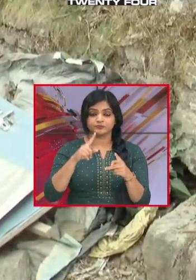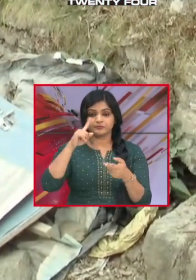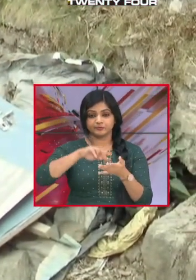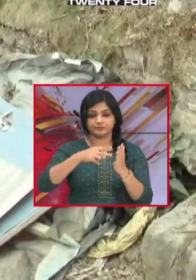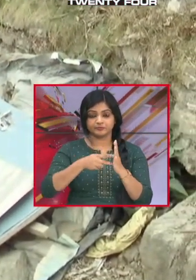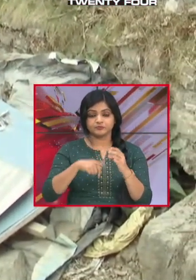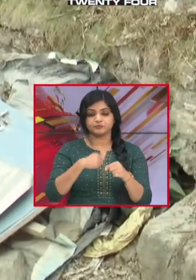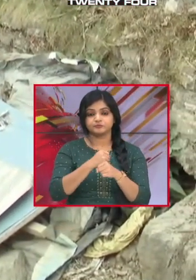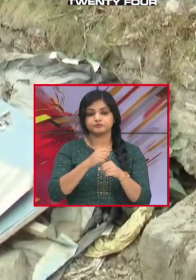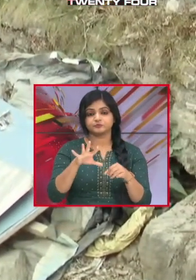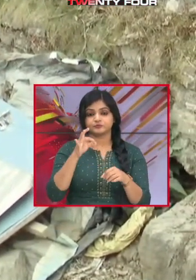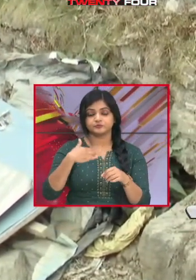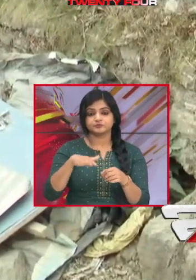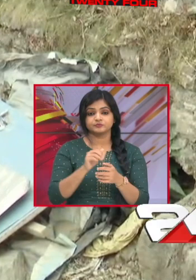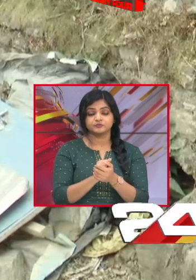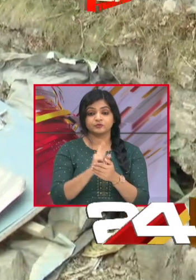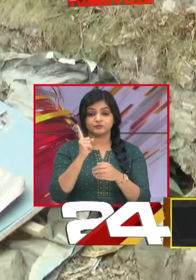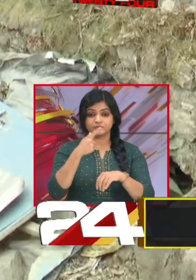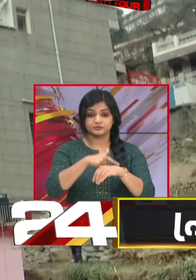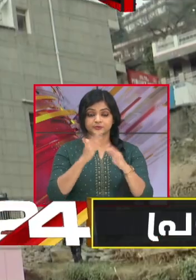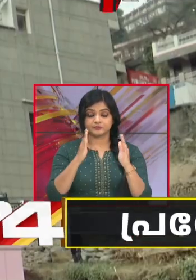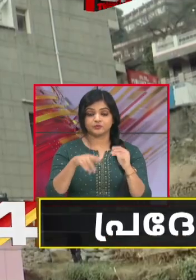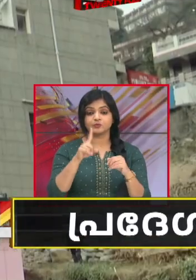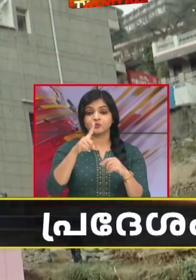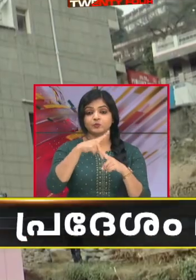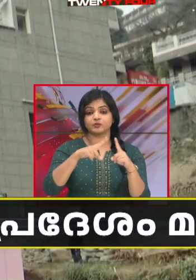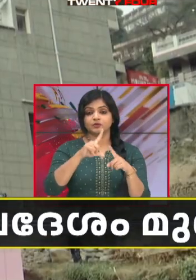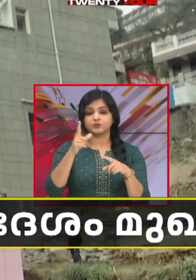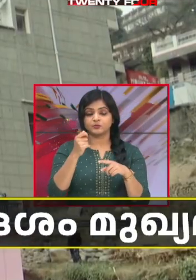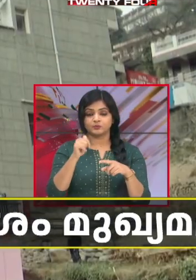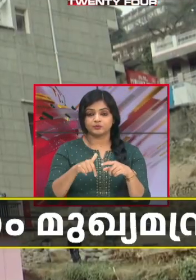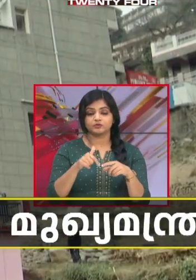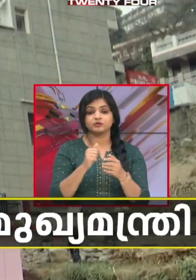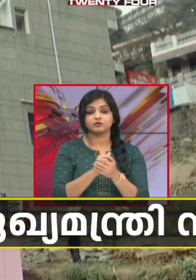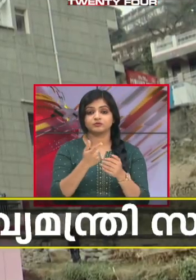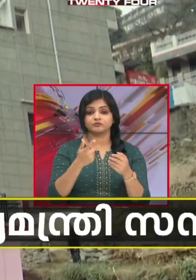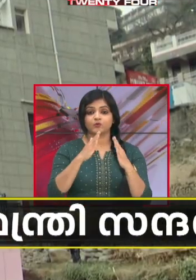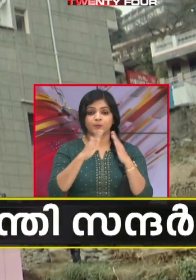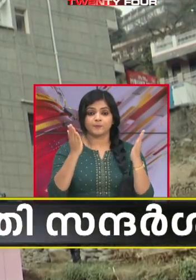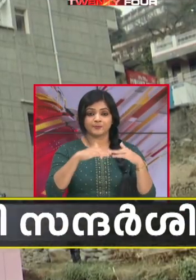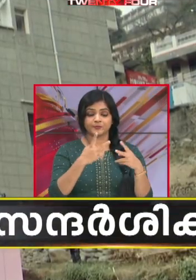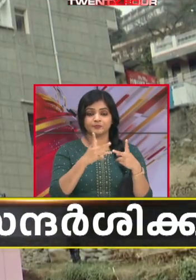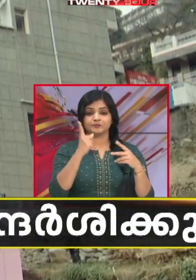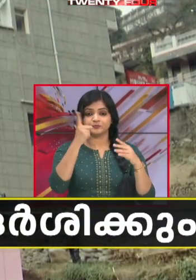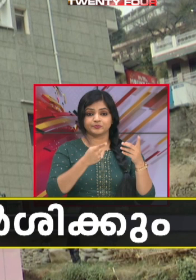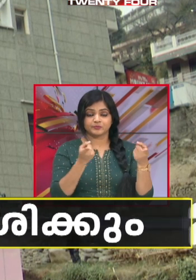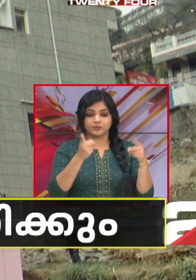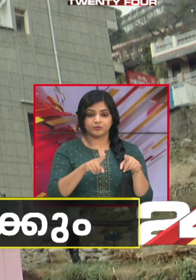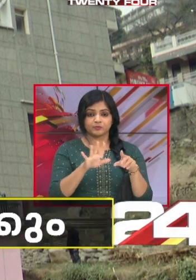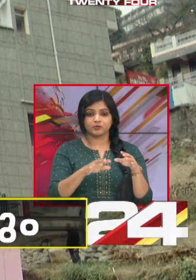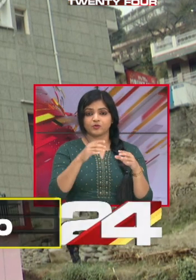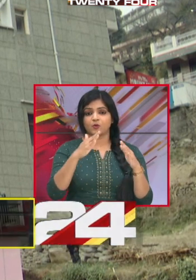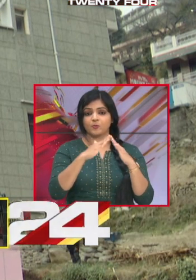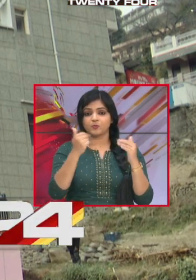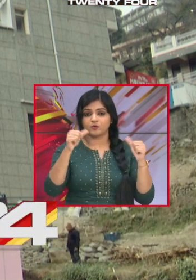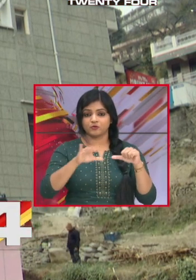സർക്കാർ സ്വീകരിക്കുക. എന്തായാലും ആദ്യഘട്ടത്തിൽ 1.5 ലക്ഷം രൂപയാണ് സർക്കാർ ഇപ്പോൾ ഈ തകർന്ന വീട്ടിലുള്ള അല്ലെങ്കിൽ ദുരന്തം ബാധിച്ച